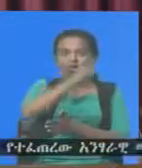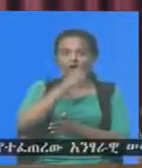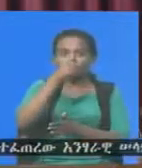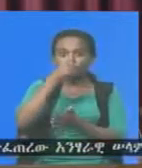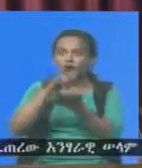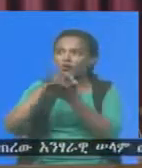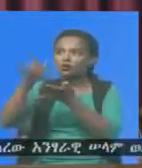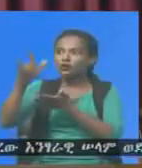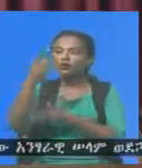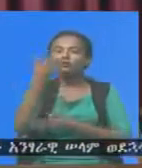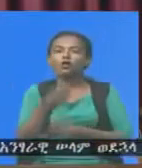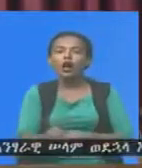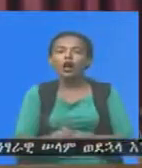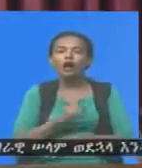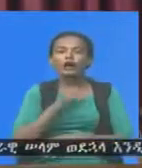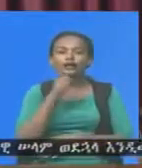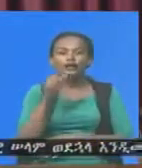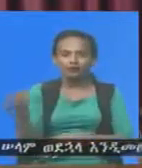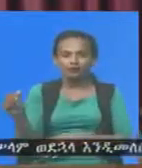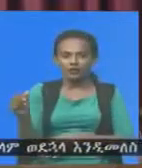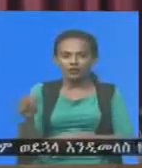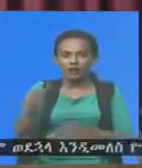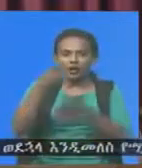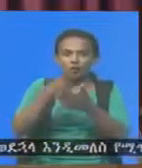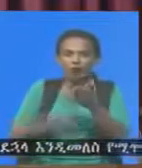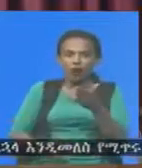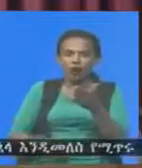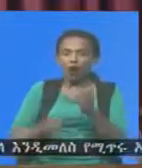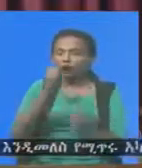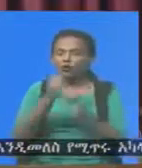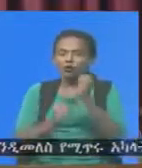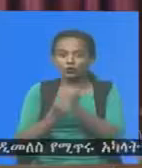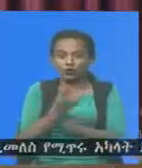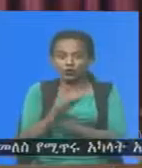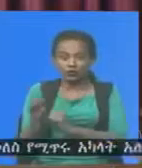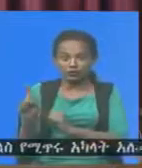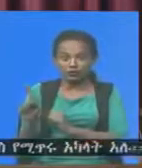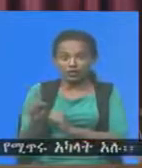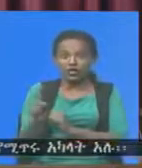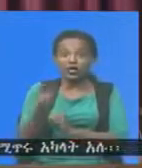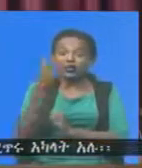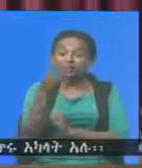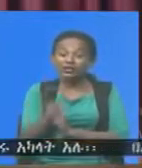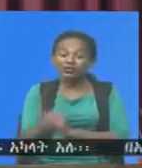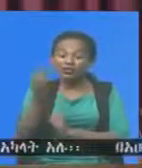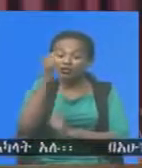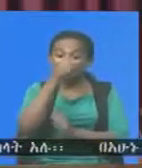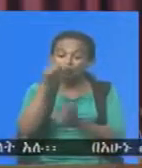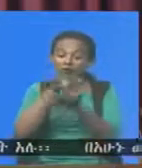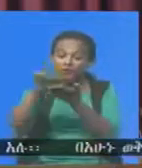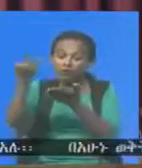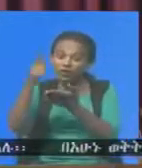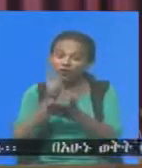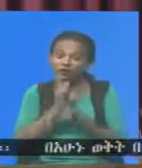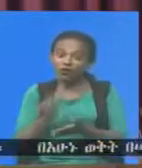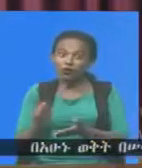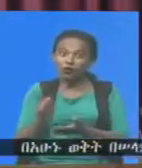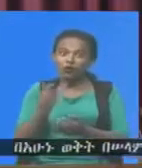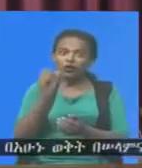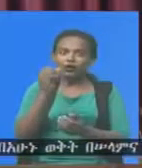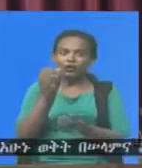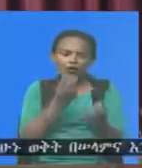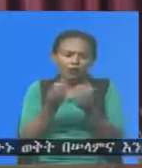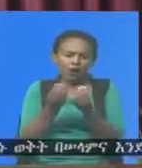ውጭ አይገዛም። በዋጋ ወጥራ ለሚገዛው የሚገዛው ከኢትዮጵያ አየር መንገድ ነው። ለገበያው ውድድር አይመችም